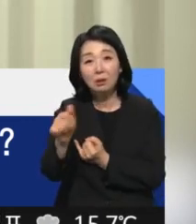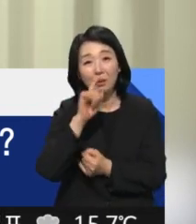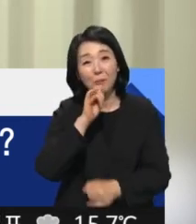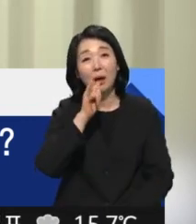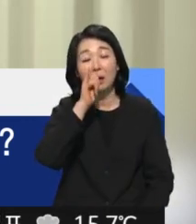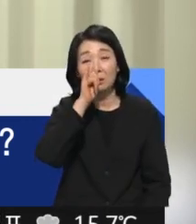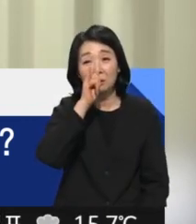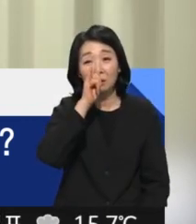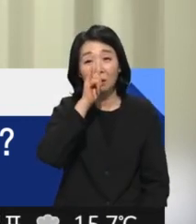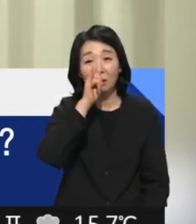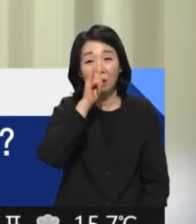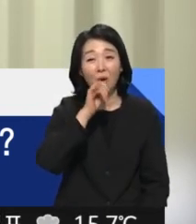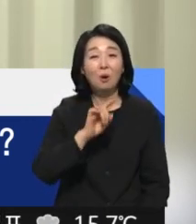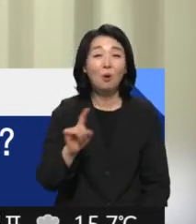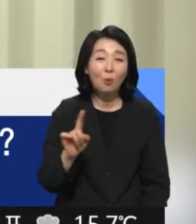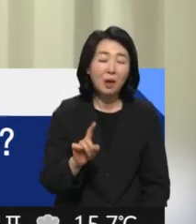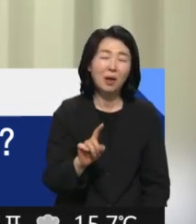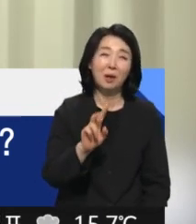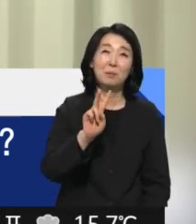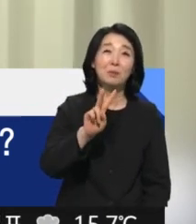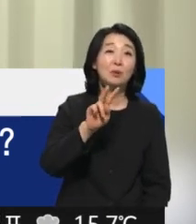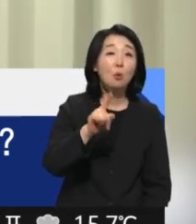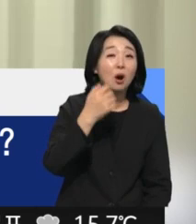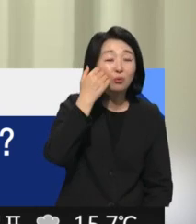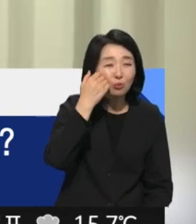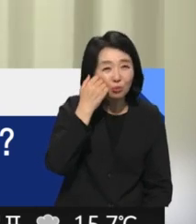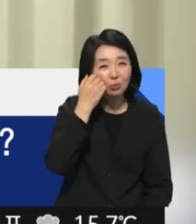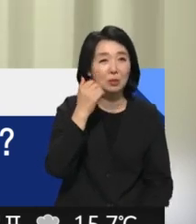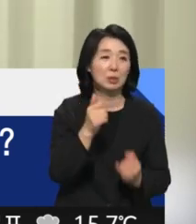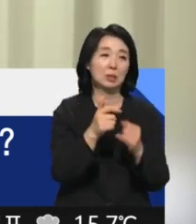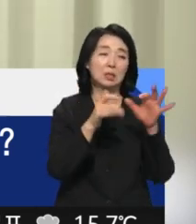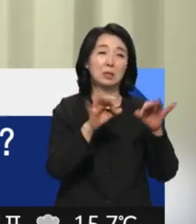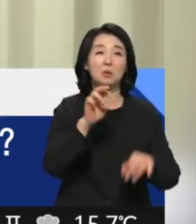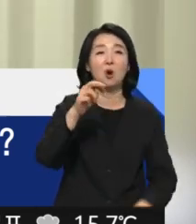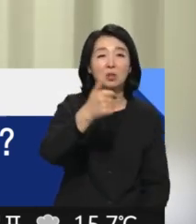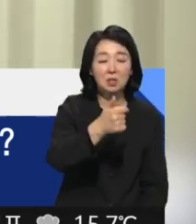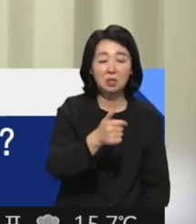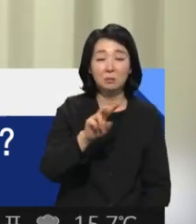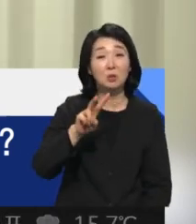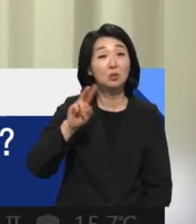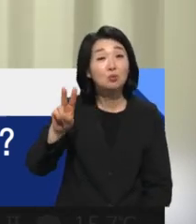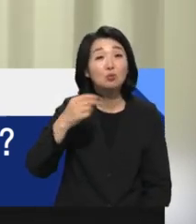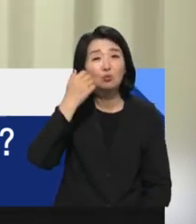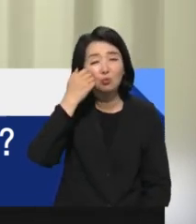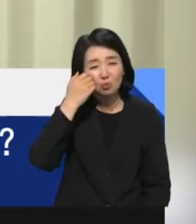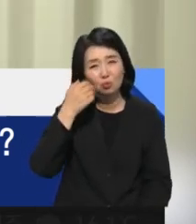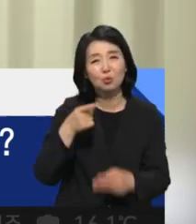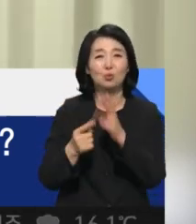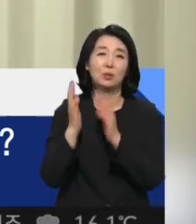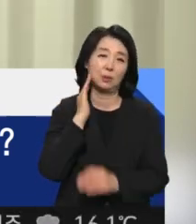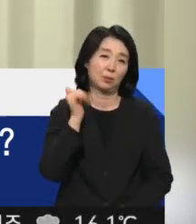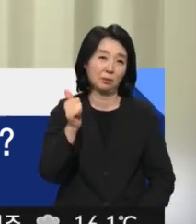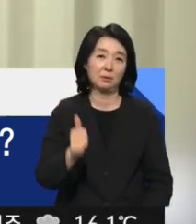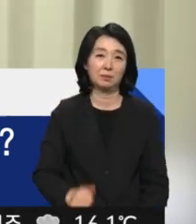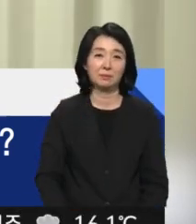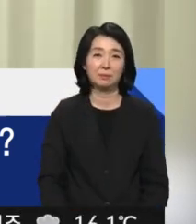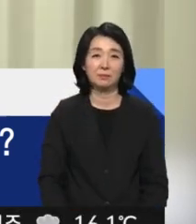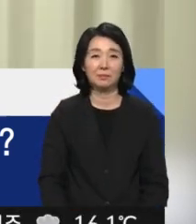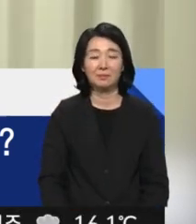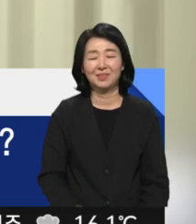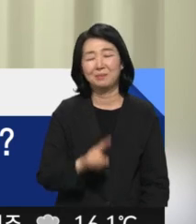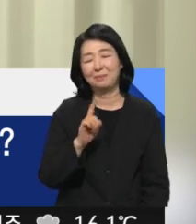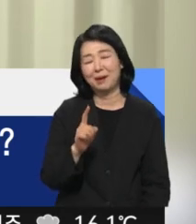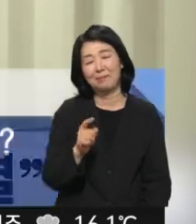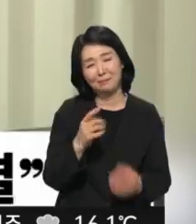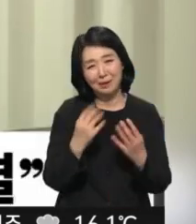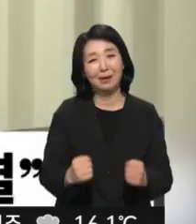부의원이 누군지 아세요? 부의원이 네. 김건희 여사, 부의투가 윤석열 대통령이다. 아... 이런 얘기를